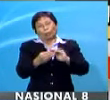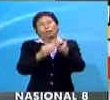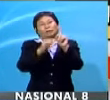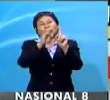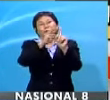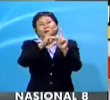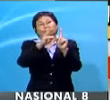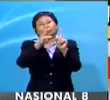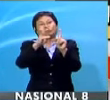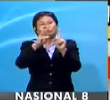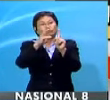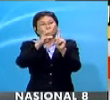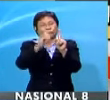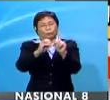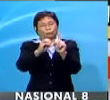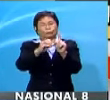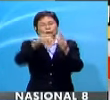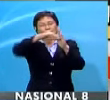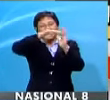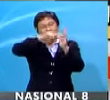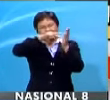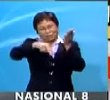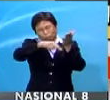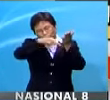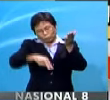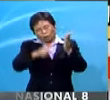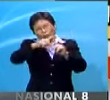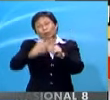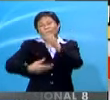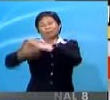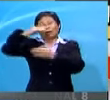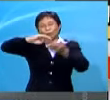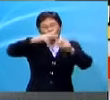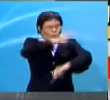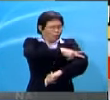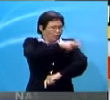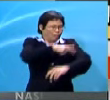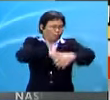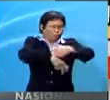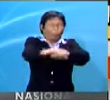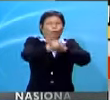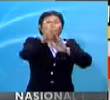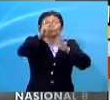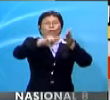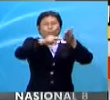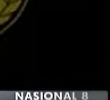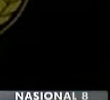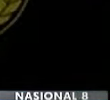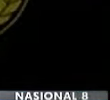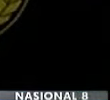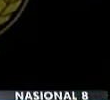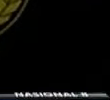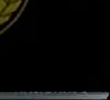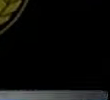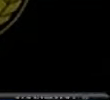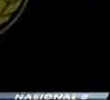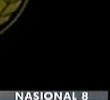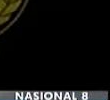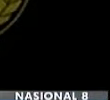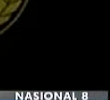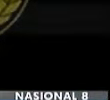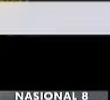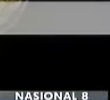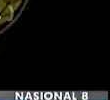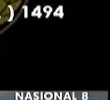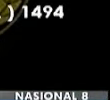dunia jatuh dua anak tangga daripada kedudukan bulan lalu ranking bola sepak negara jatuh dua anak tangga pada kedudukan 166 itu dalam